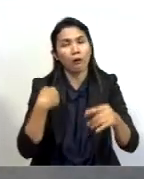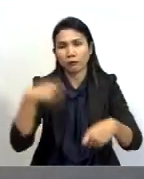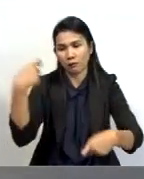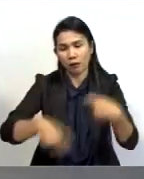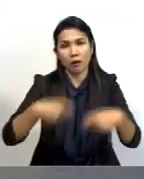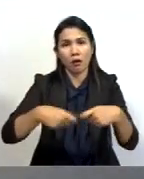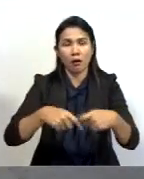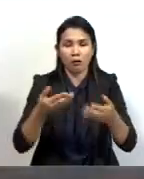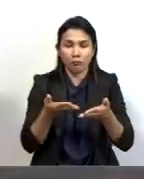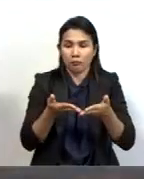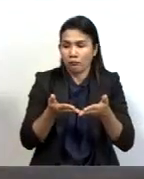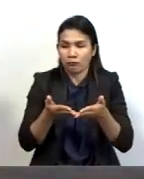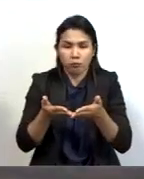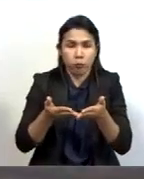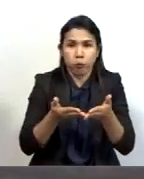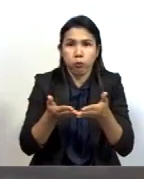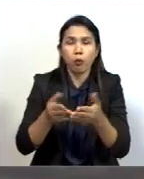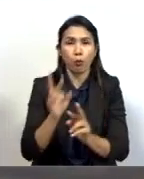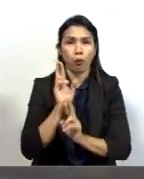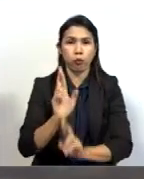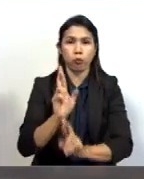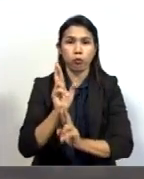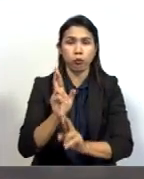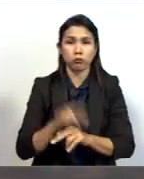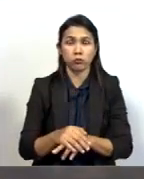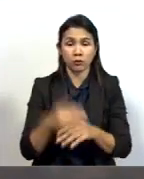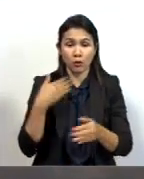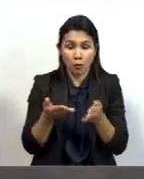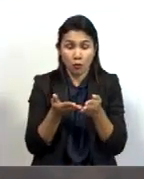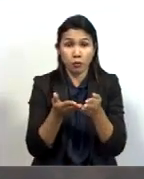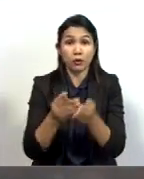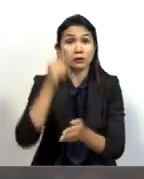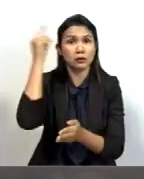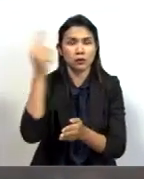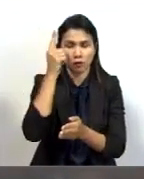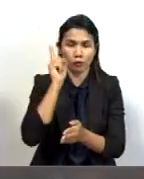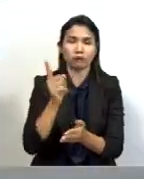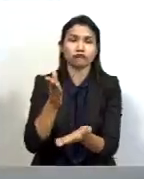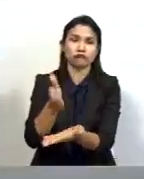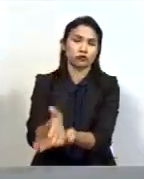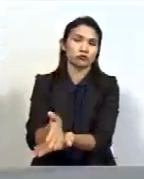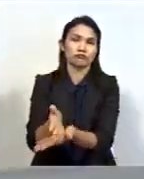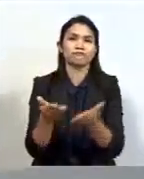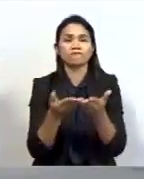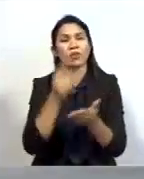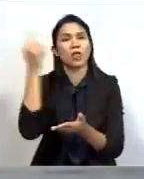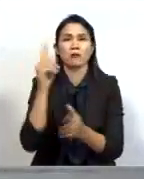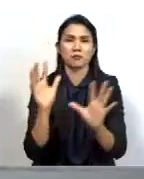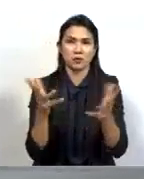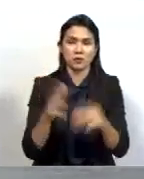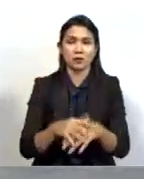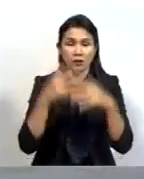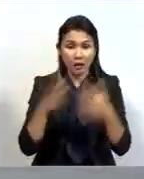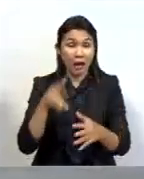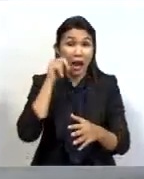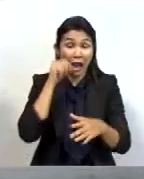รทางเรือค่ะต้องใช้ความระมัดระวังเป็นพิเศษโดยเรือนำเที่ยวต้องงดให้การบริการชั่วคราวนอกจากนี้ระดับน้ำโขงที่ล